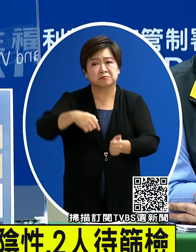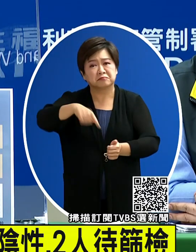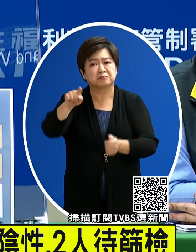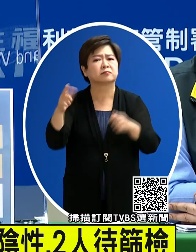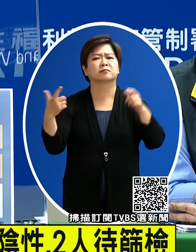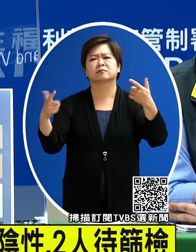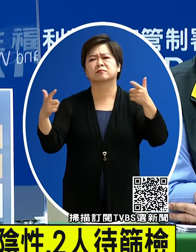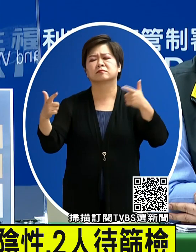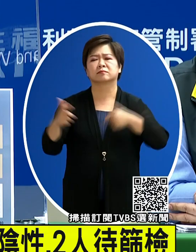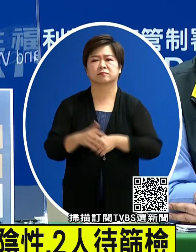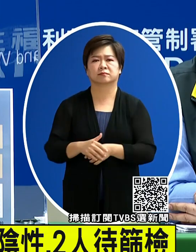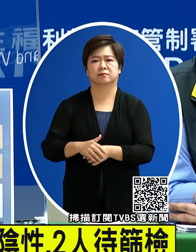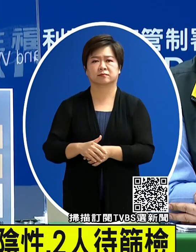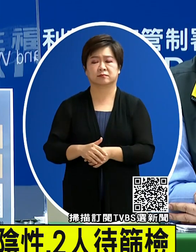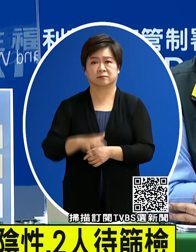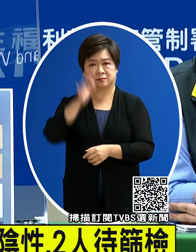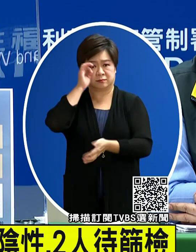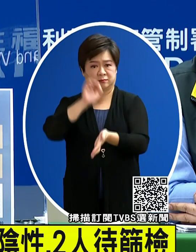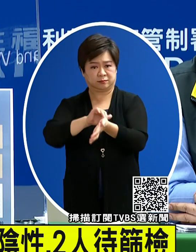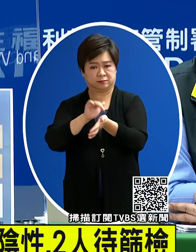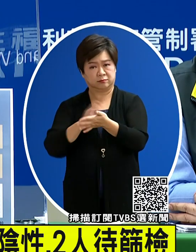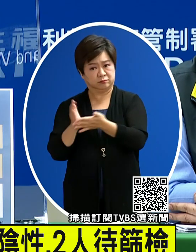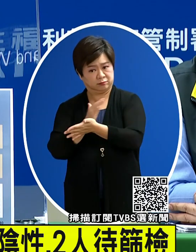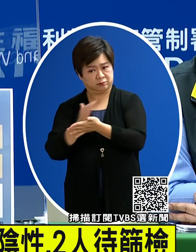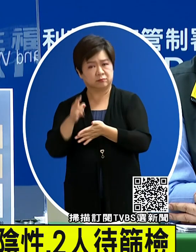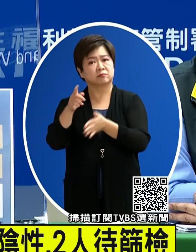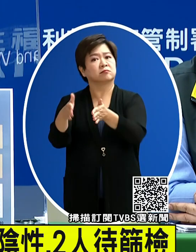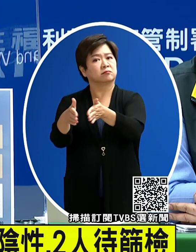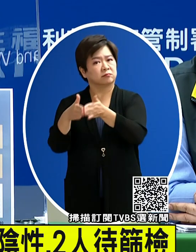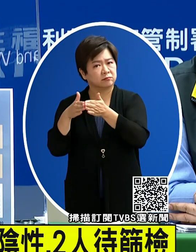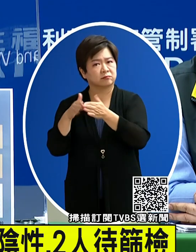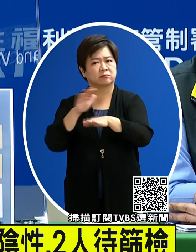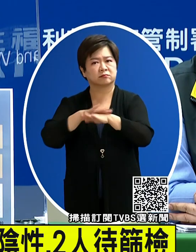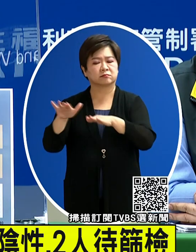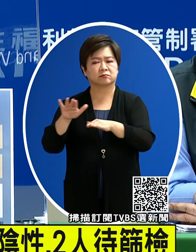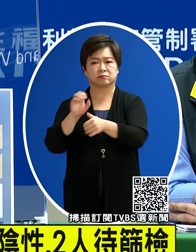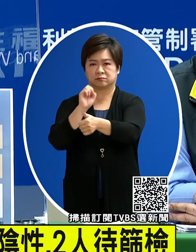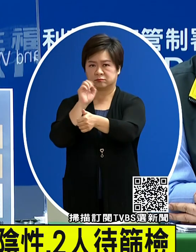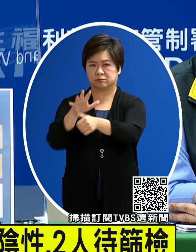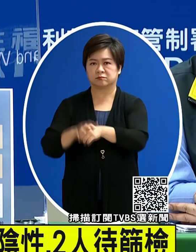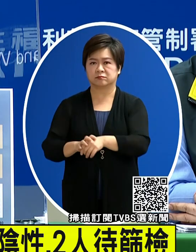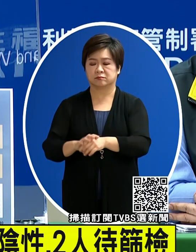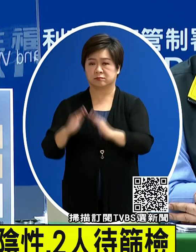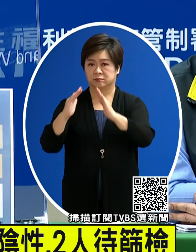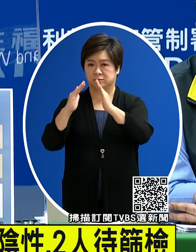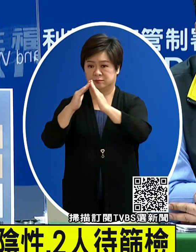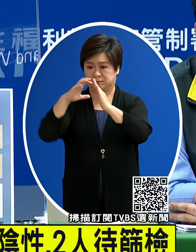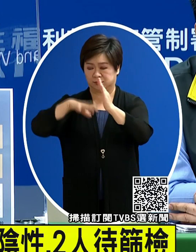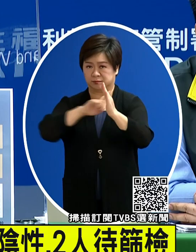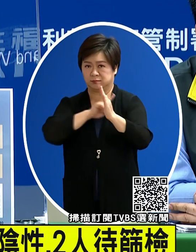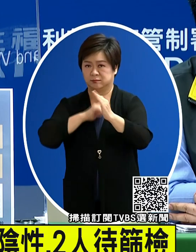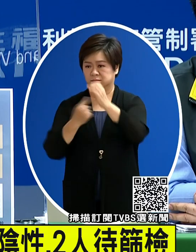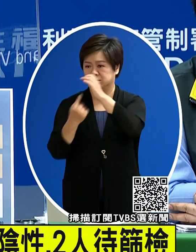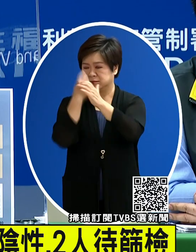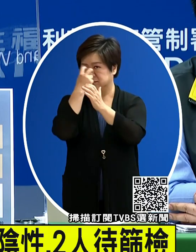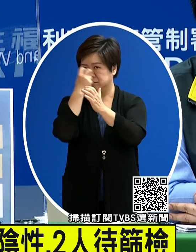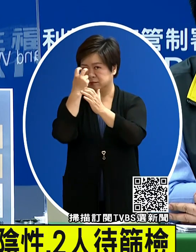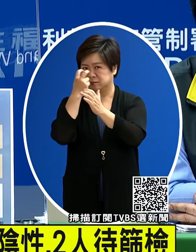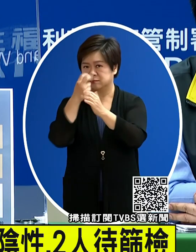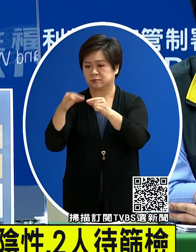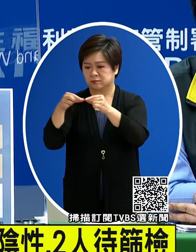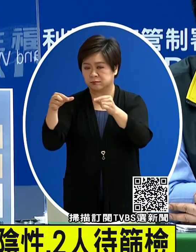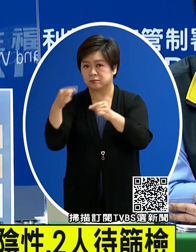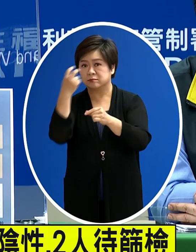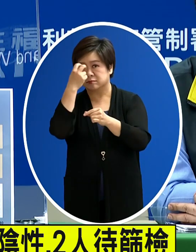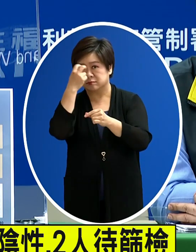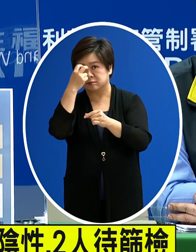时候如果在医师判断有需要，他就会发给这种家用快筛的4剂来做裁剪。好，